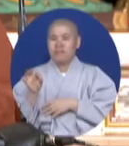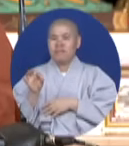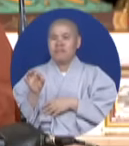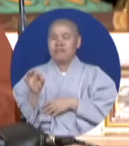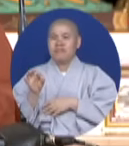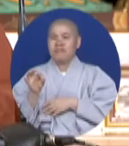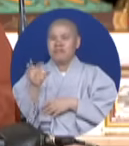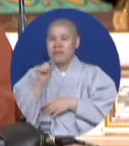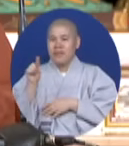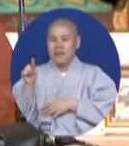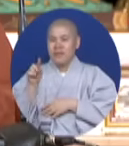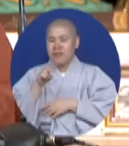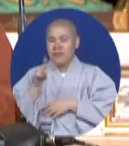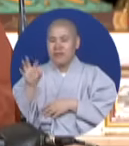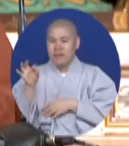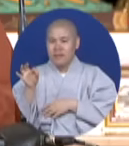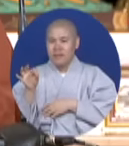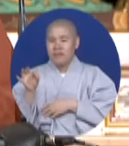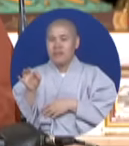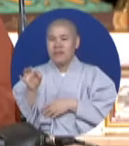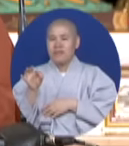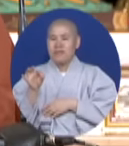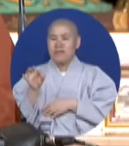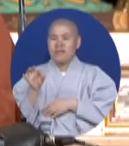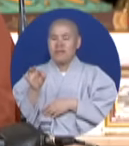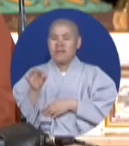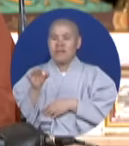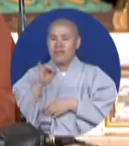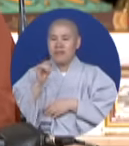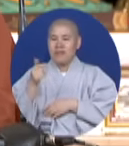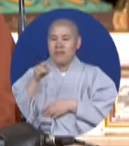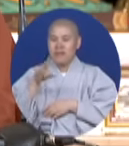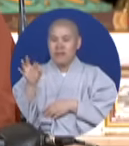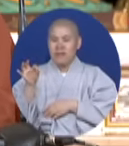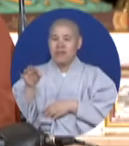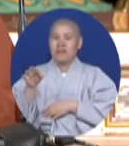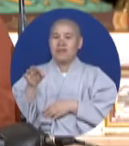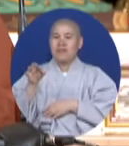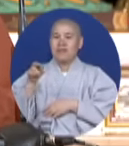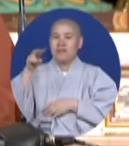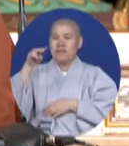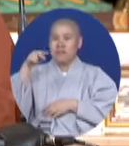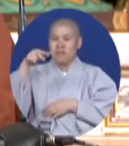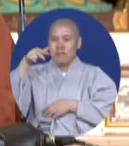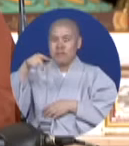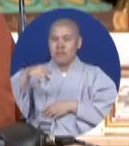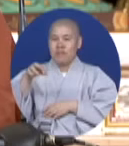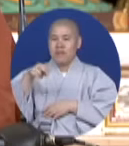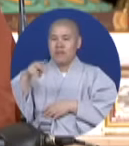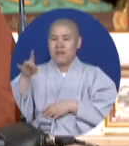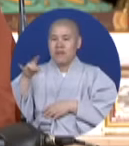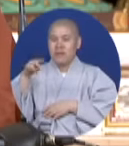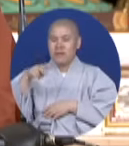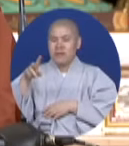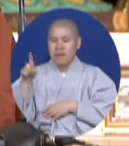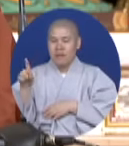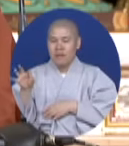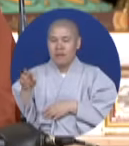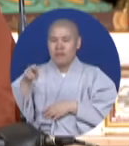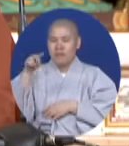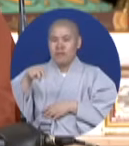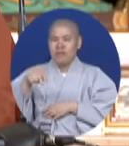그런데 이게 아상인데 이 아상인상, 중생상, 수자상을 중생이 일으키는